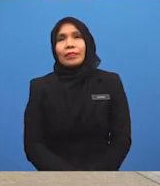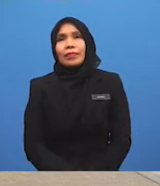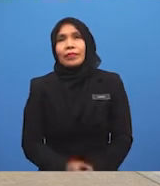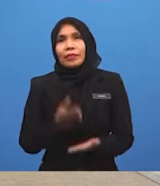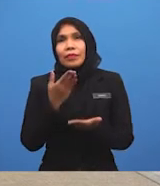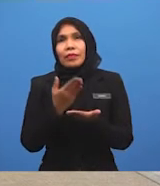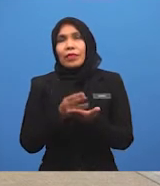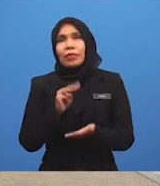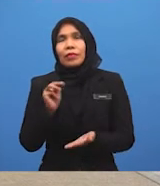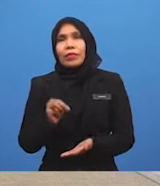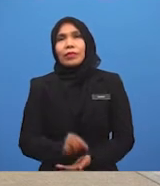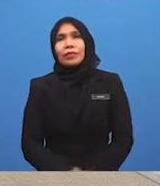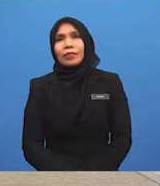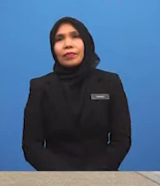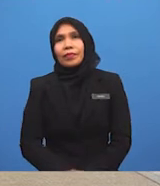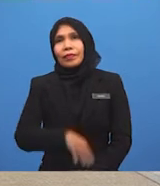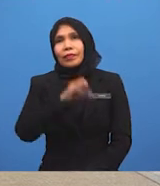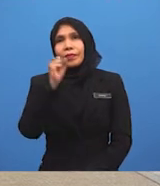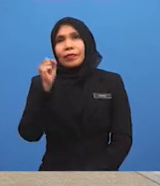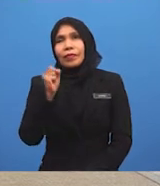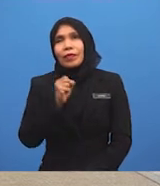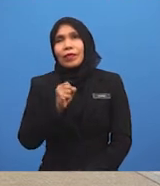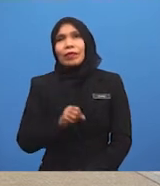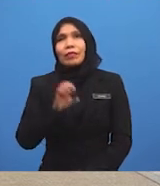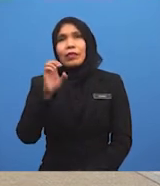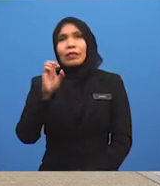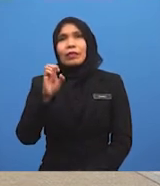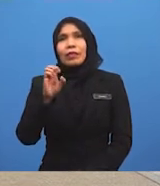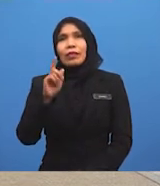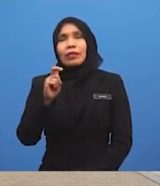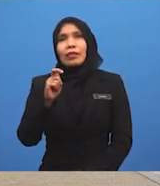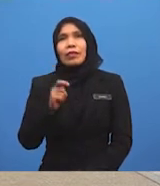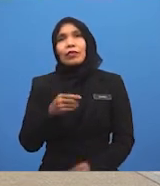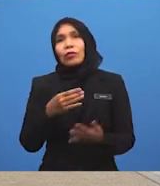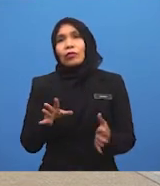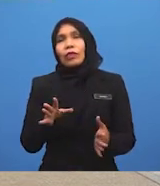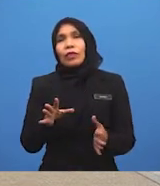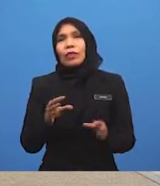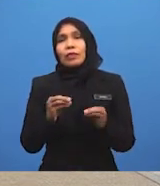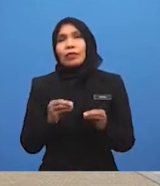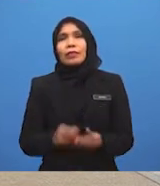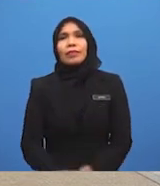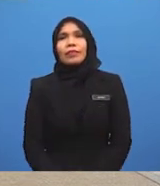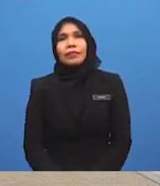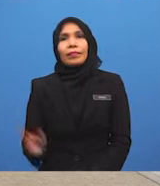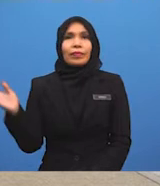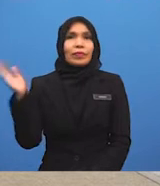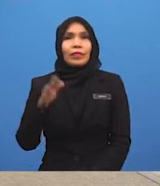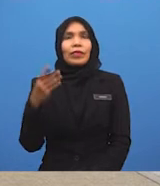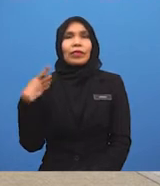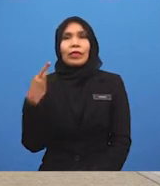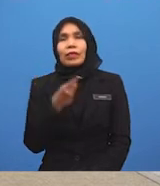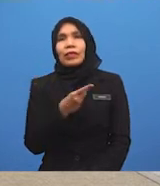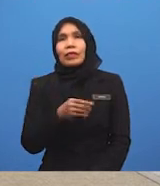Baik, murid-murid. Soalan set kedua sudah tamat. Jom kita melihat soalan